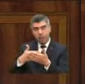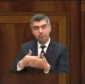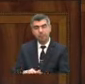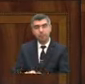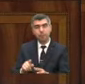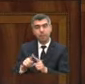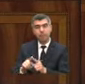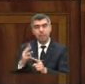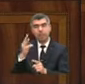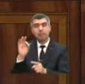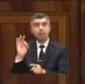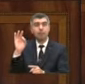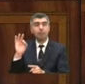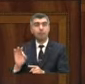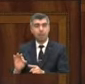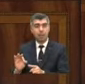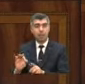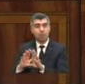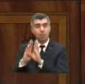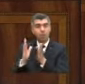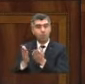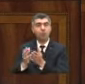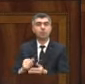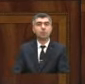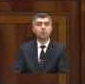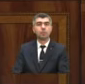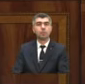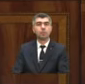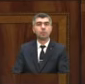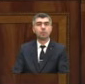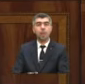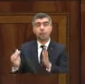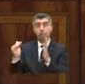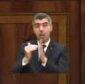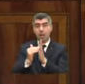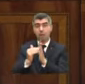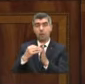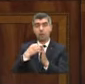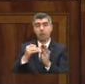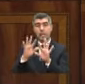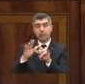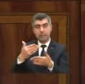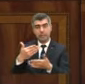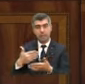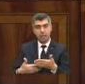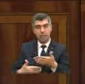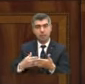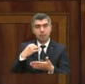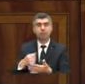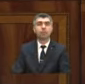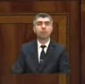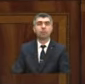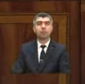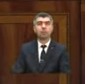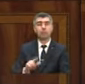كيساهم 30% من الناتج الداخلي العام. البنك المغربي مؤخرا في آخر نشرة إخبارية تيقول بأنه